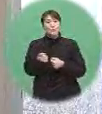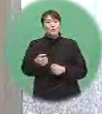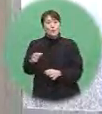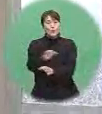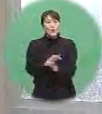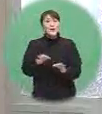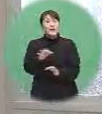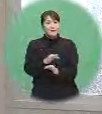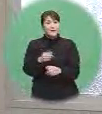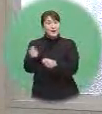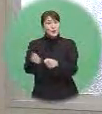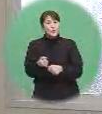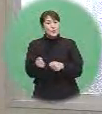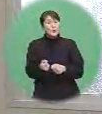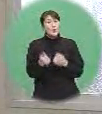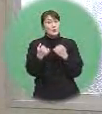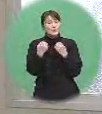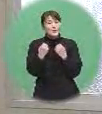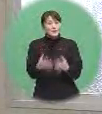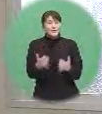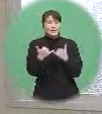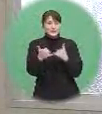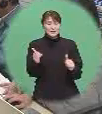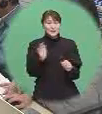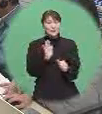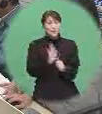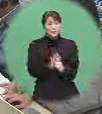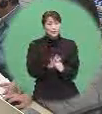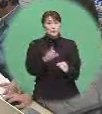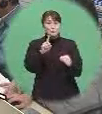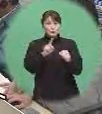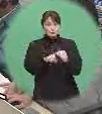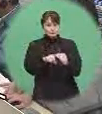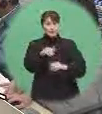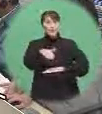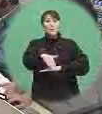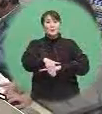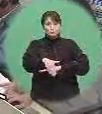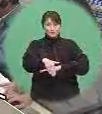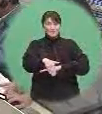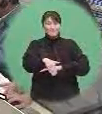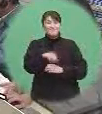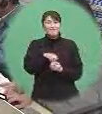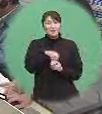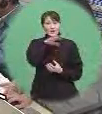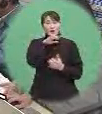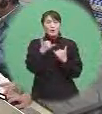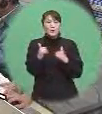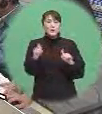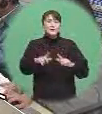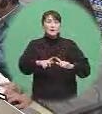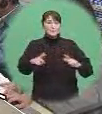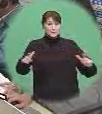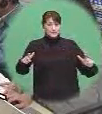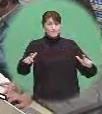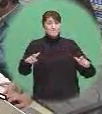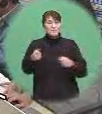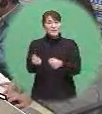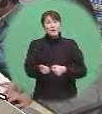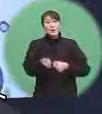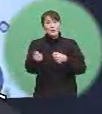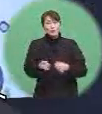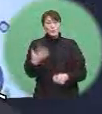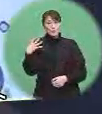規就農者サポート窓口です。高齢化などにより農業に従事する人が減少する